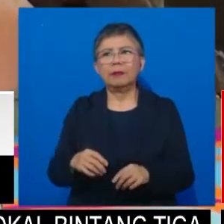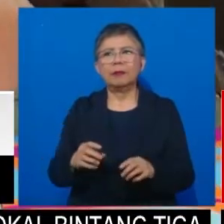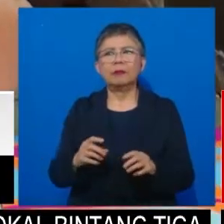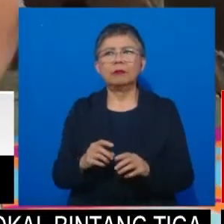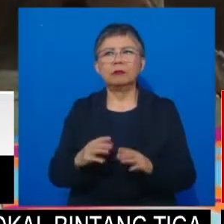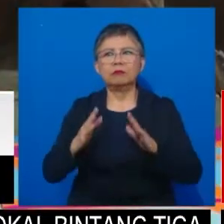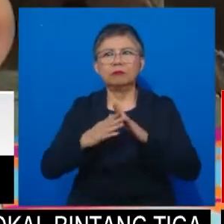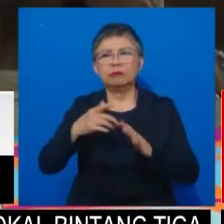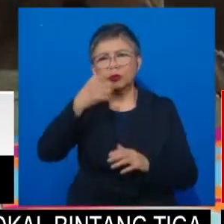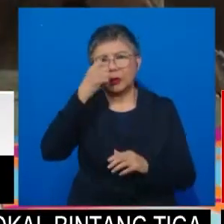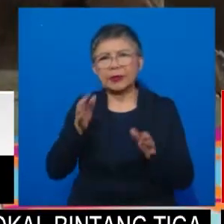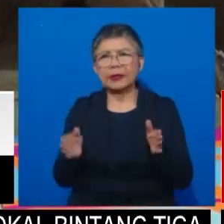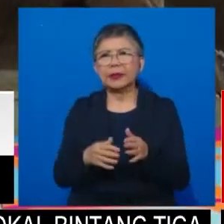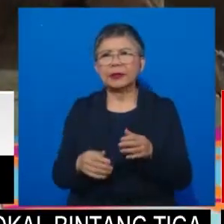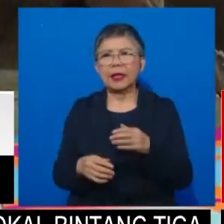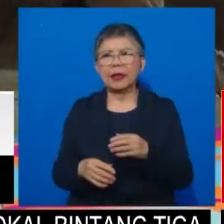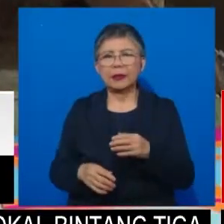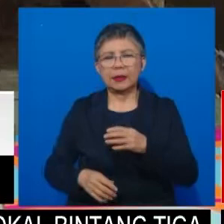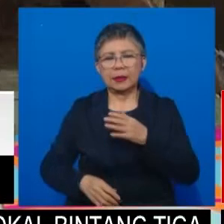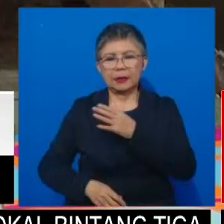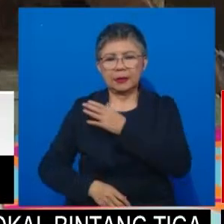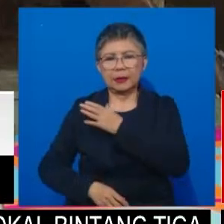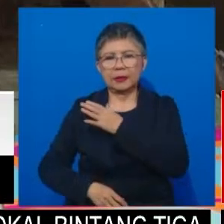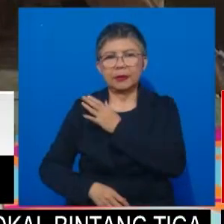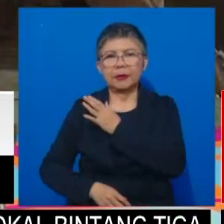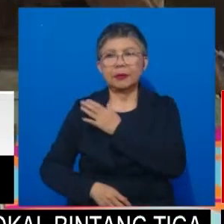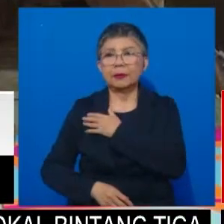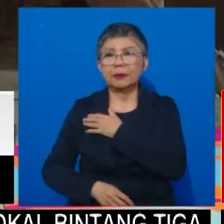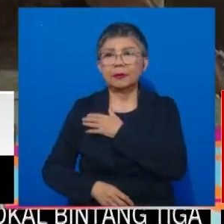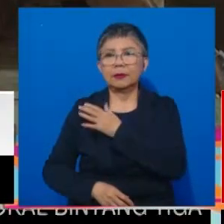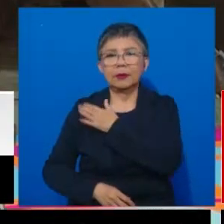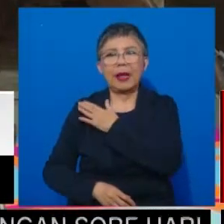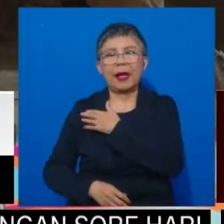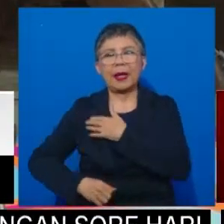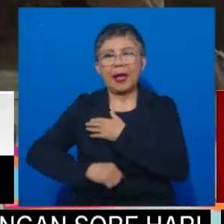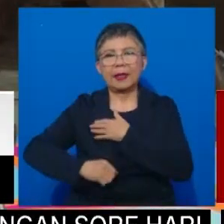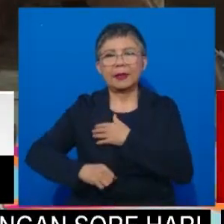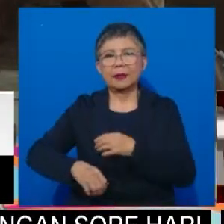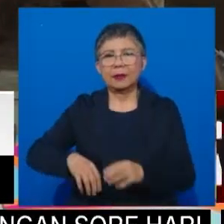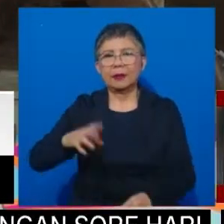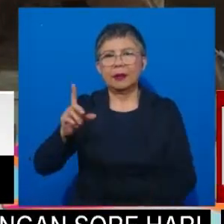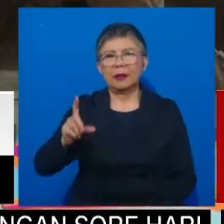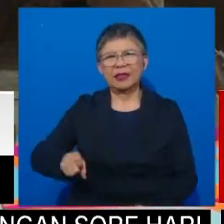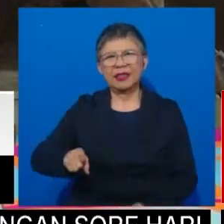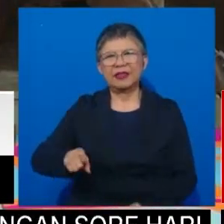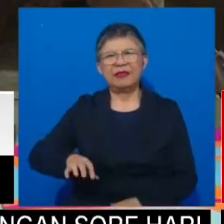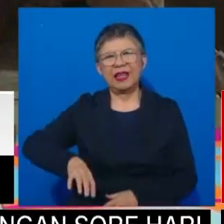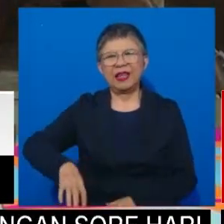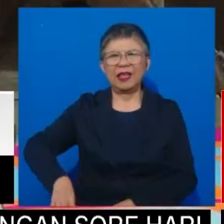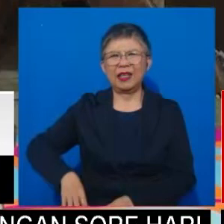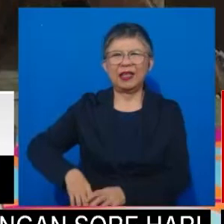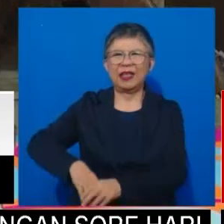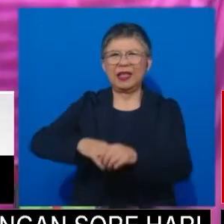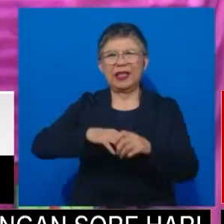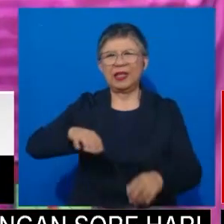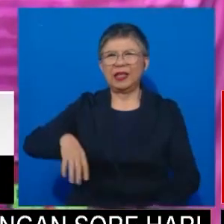Sekarang yang masih dirasakan apa? Ini sebelah. Nggak bisa. Nggak bisa gerak. Iya, pokoknya ngapanya nggak